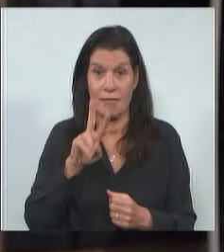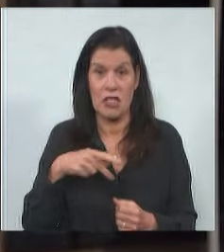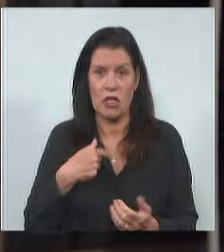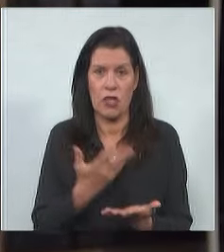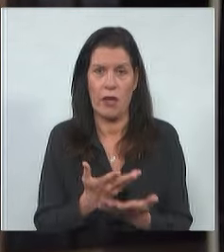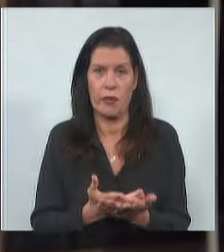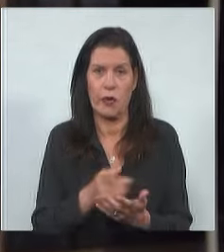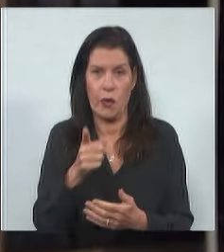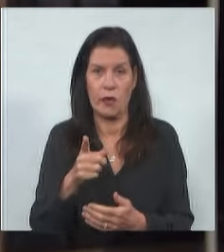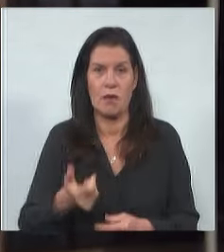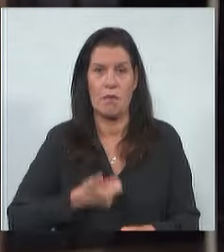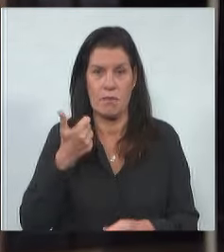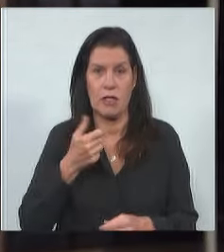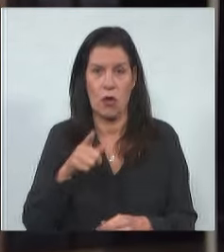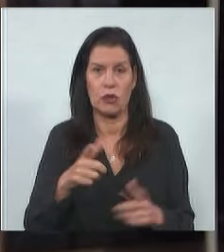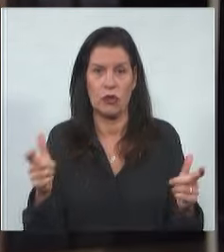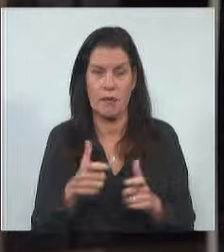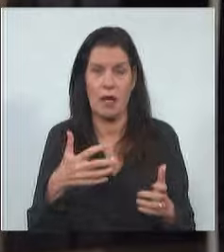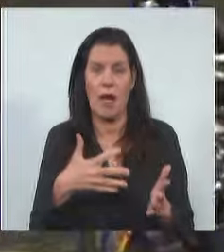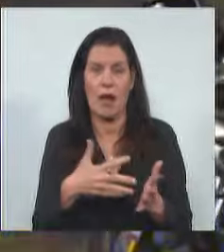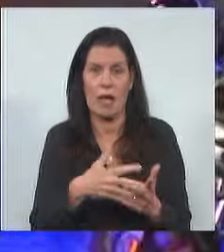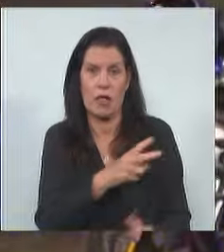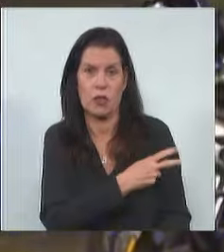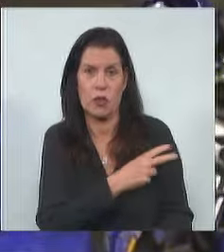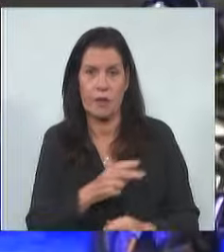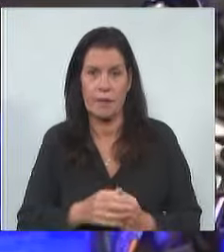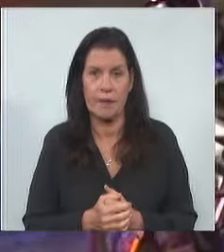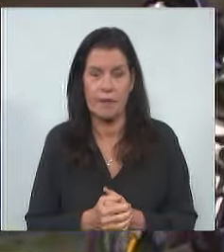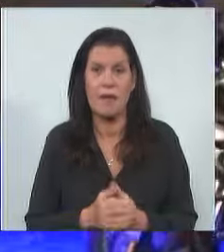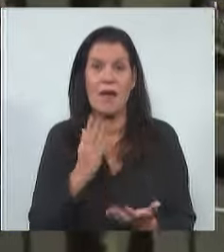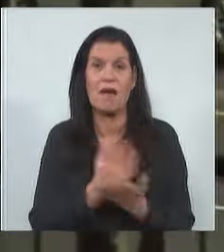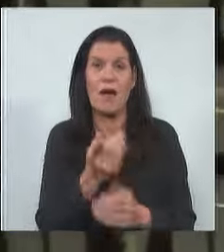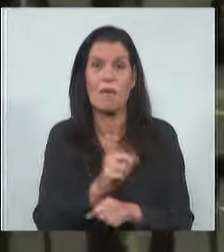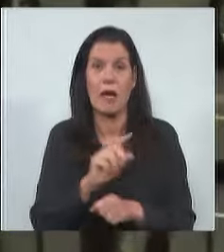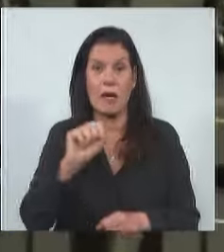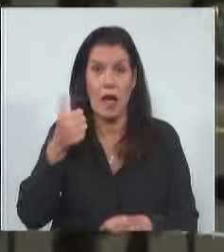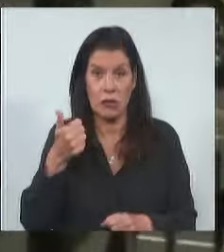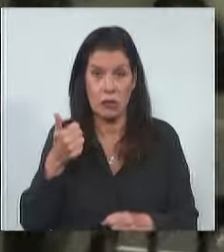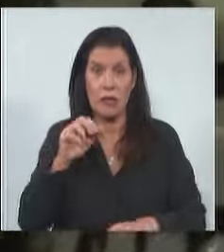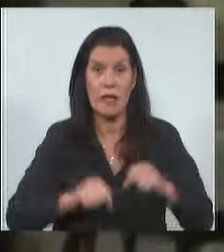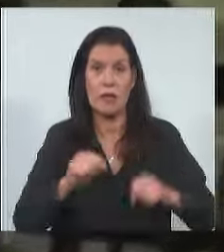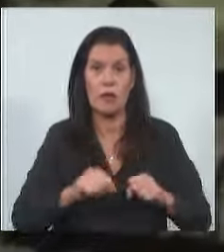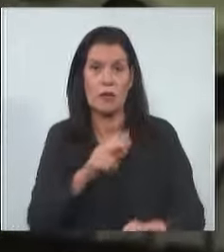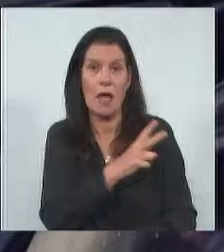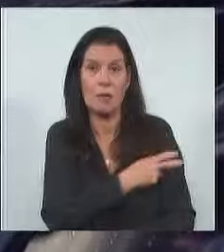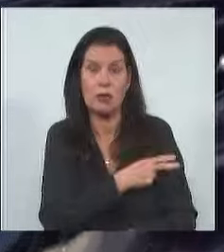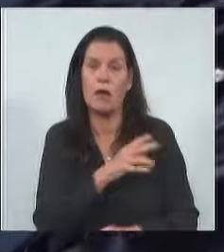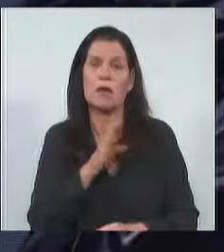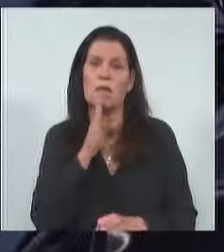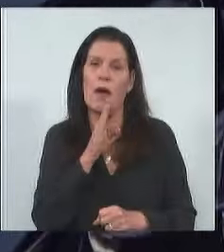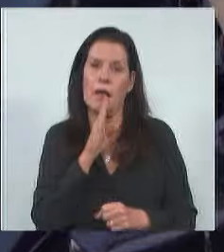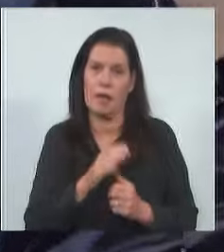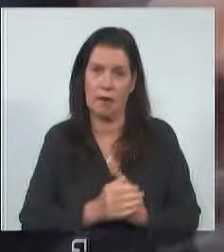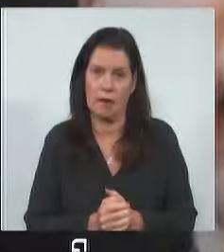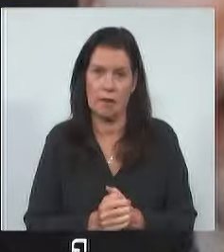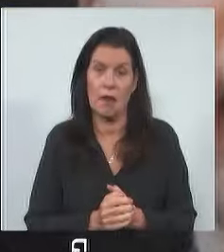ראש צוות החקירה בתיק, רב פקד נדב קוגן. כבר מהרגע הראשון, התנהלות המשטרה מתגלה כבעייתית. כך מתאר